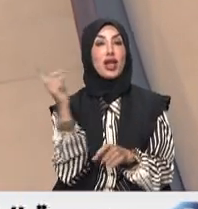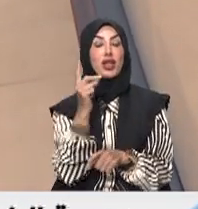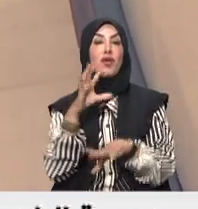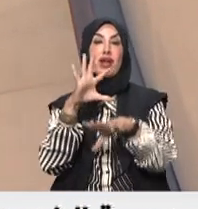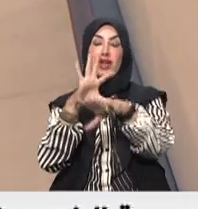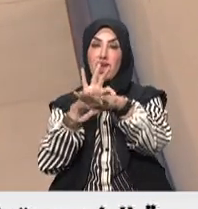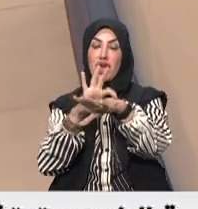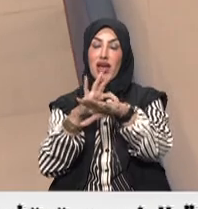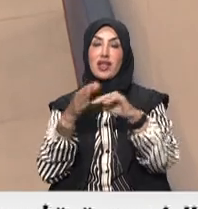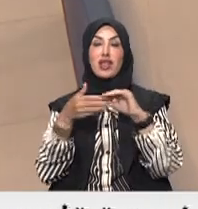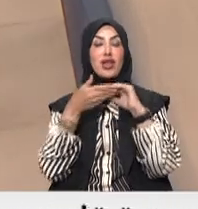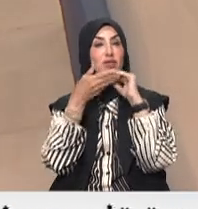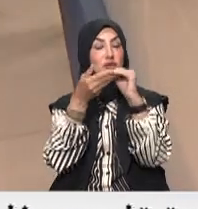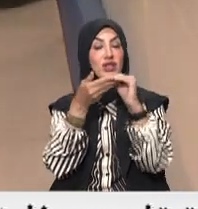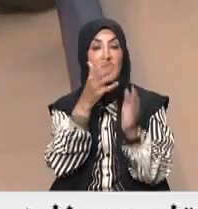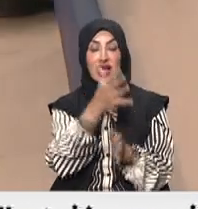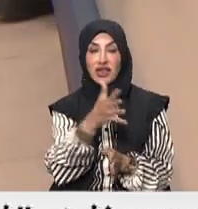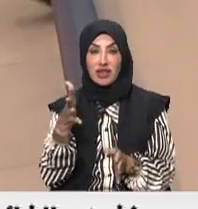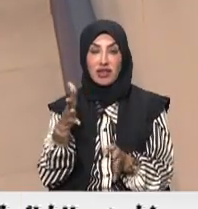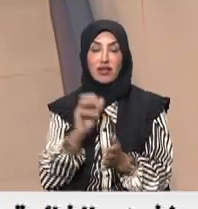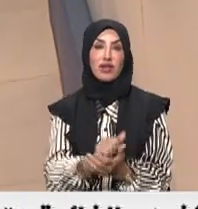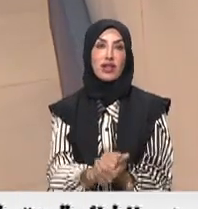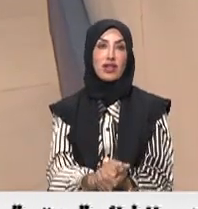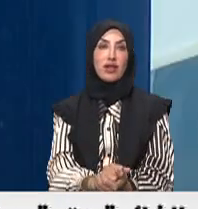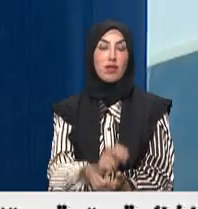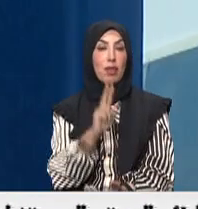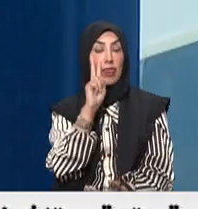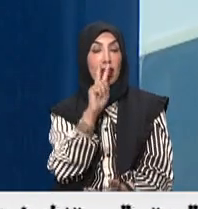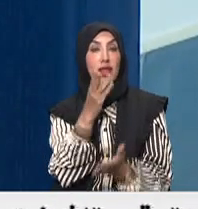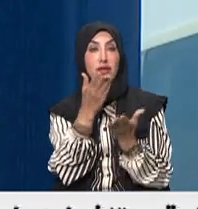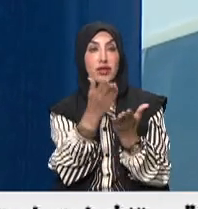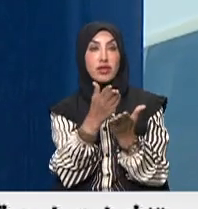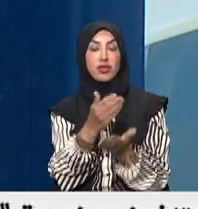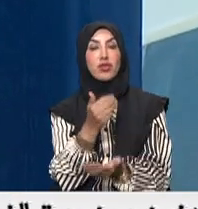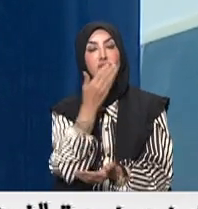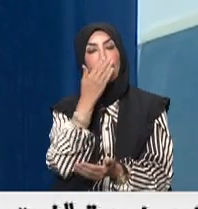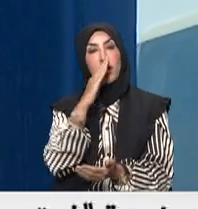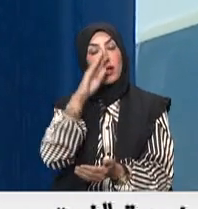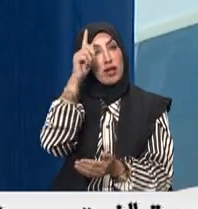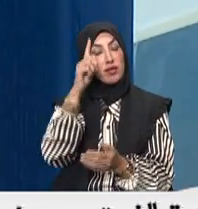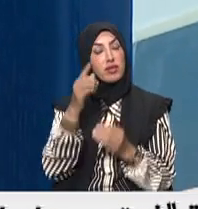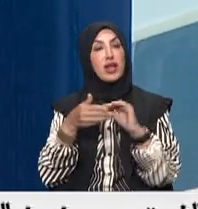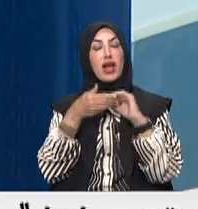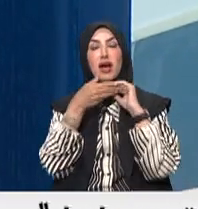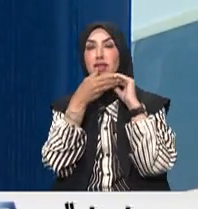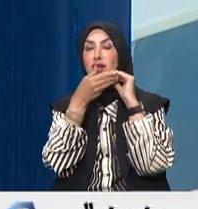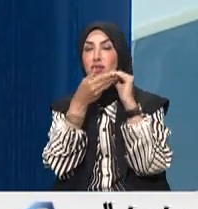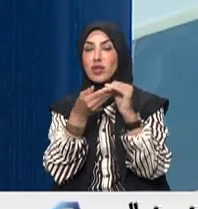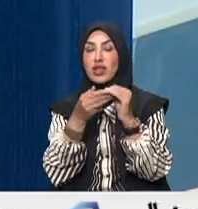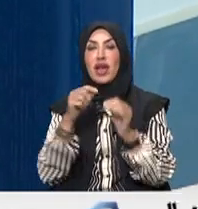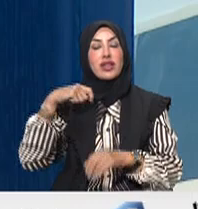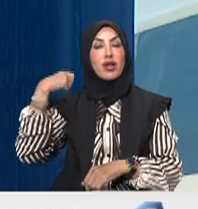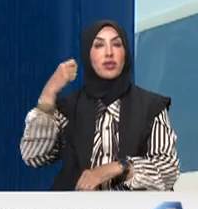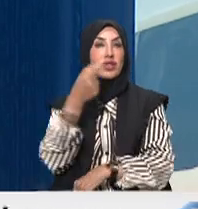راحة وسلامة الطلاب. التنظيمات كانت ممتازة في وزارة